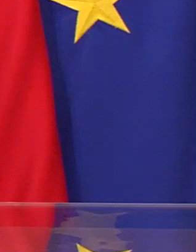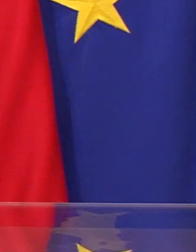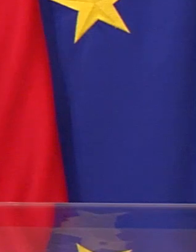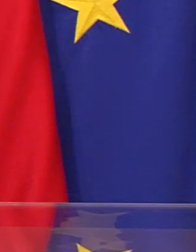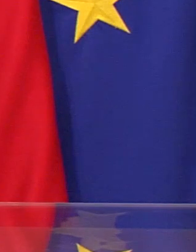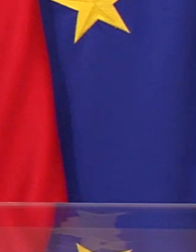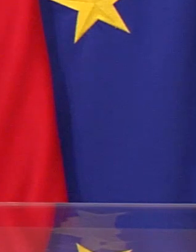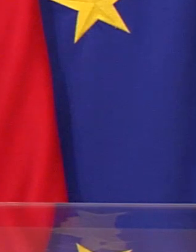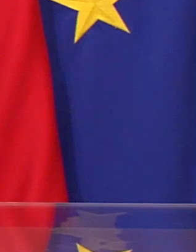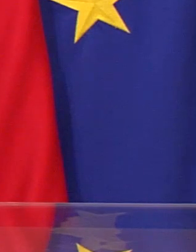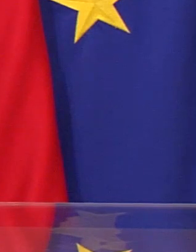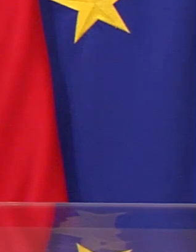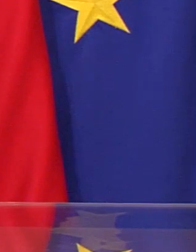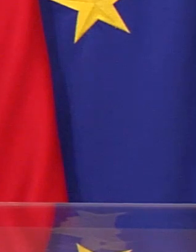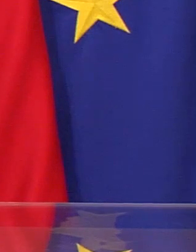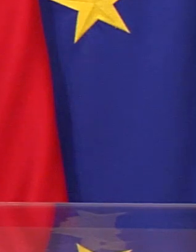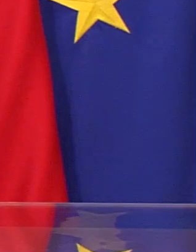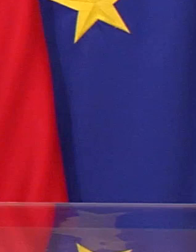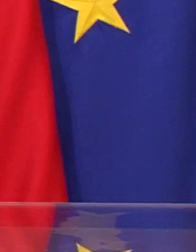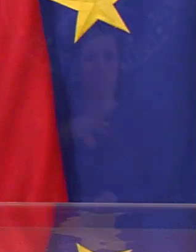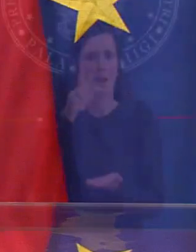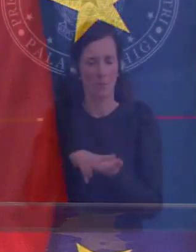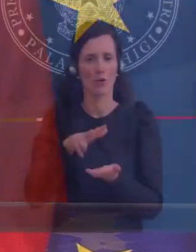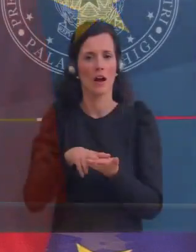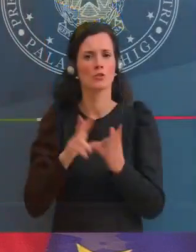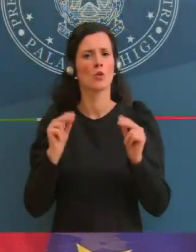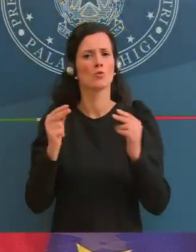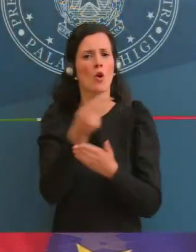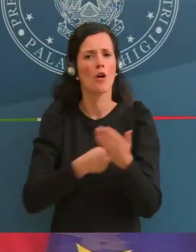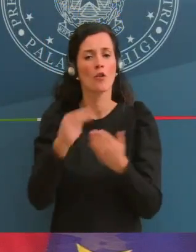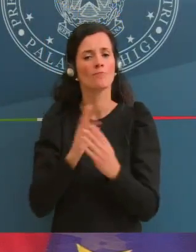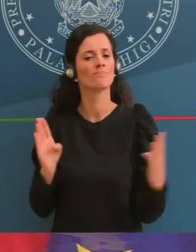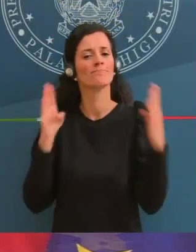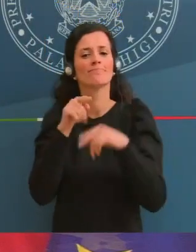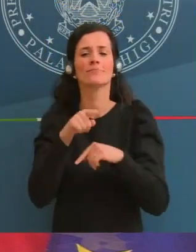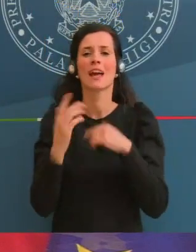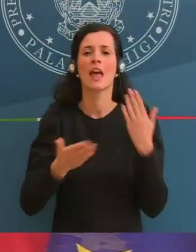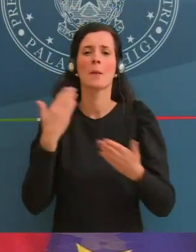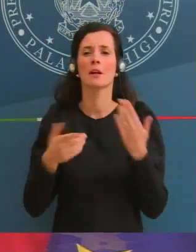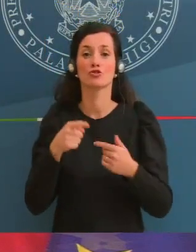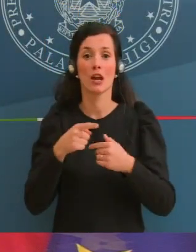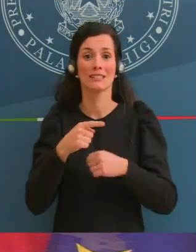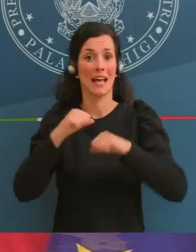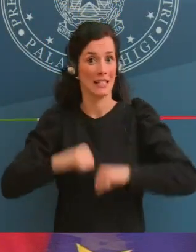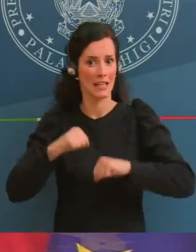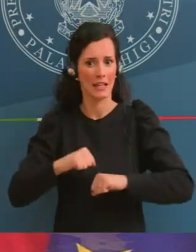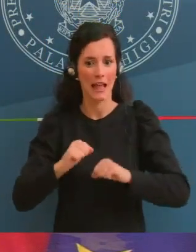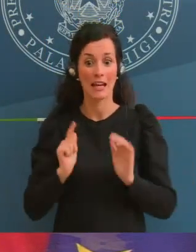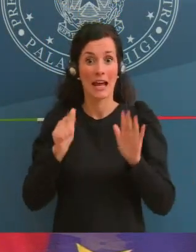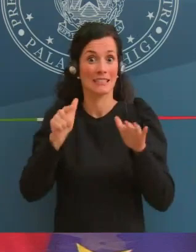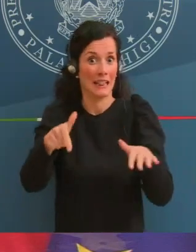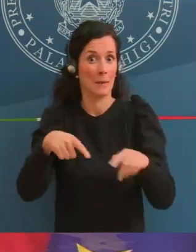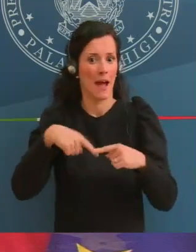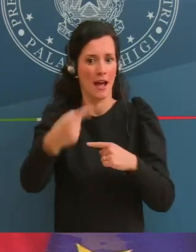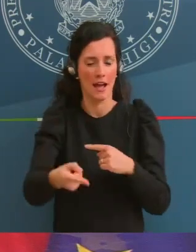settimane da un piano che comprende anche il periodo delle festività natalizie continueremo ad applicare